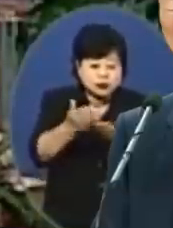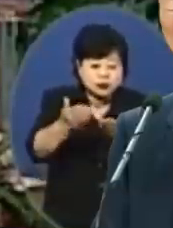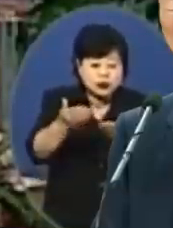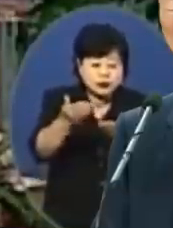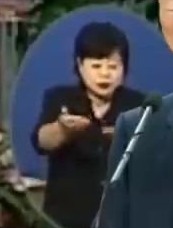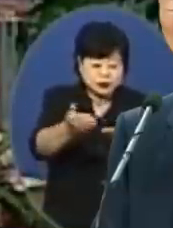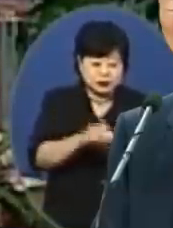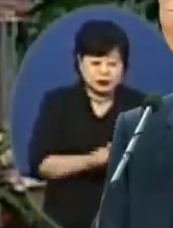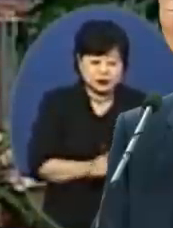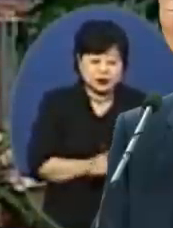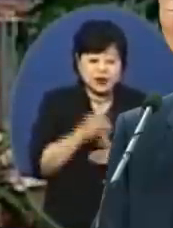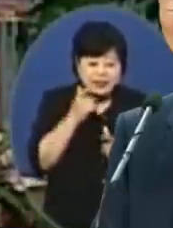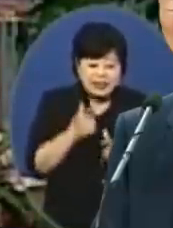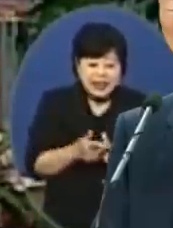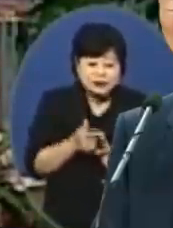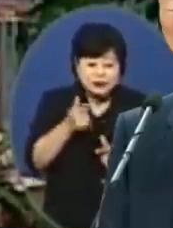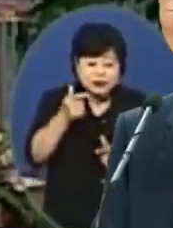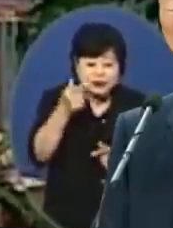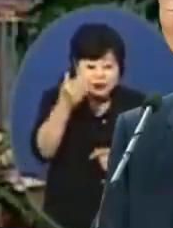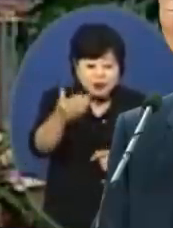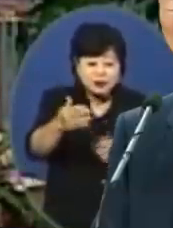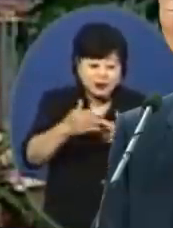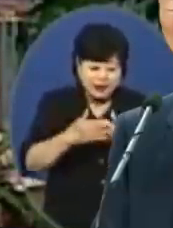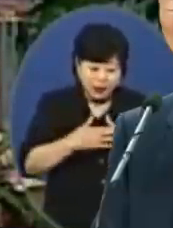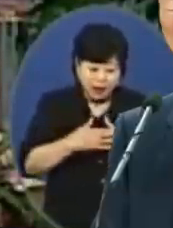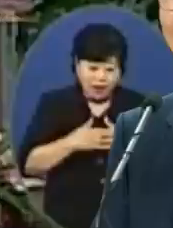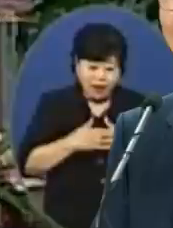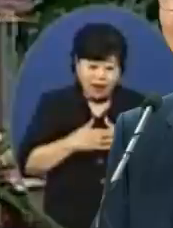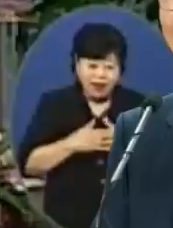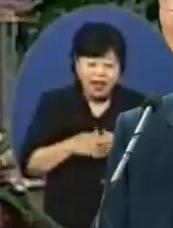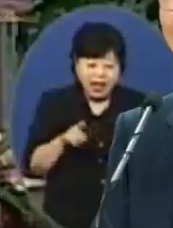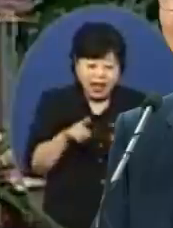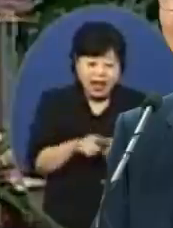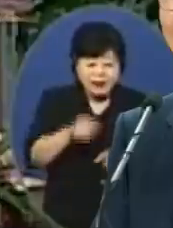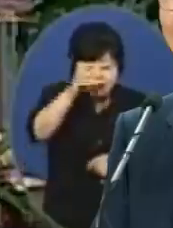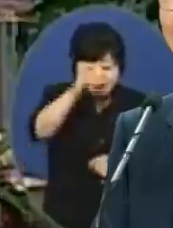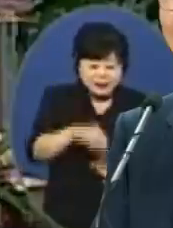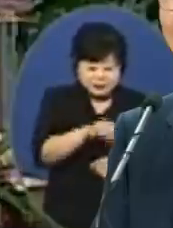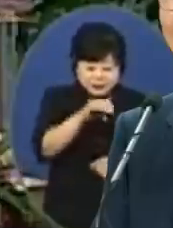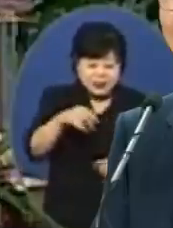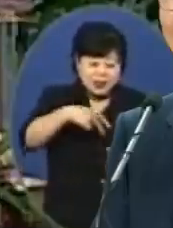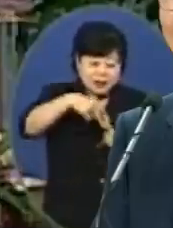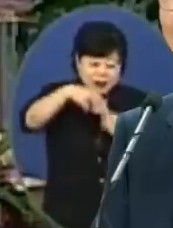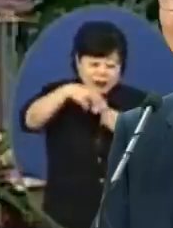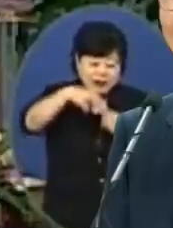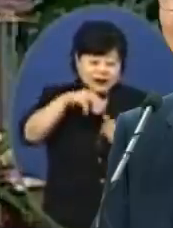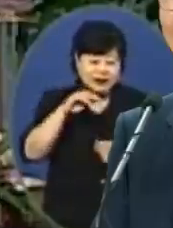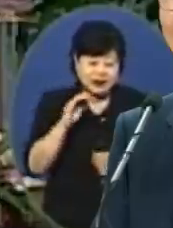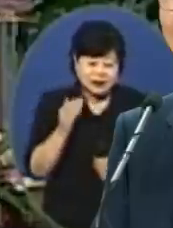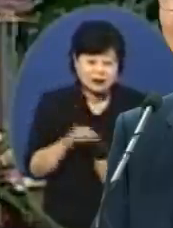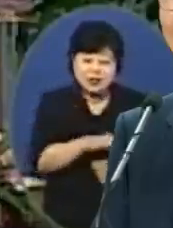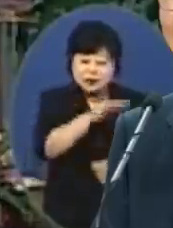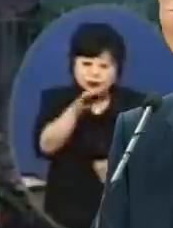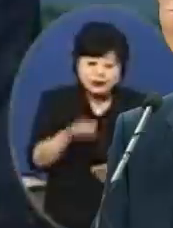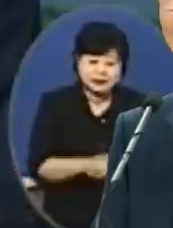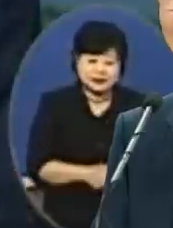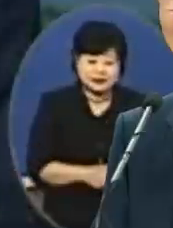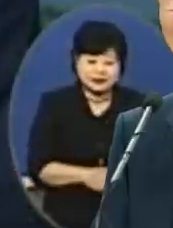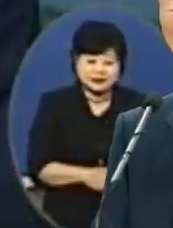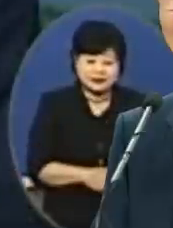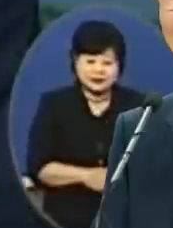내밀어 주시고 예수님은 여러분과 나와 함께 십자가에 매달리게 된 것입니다. 우리는